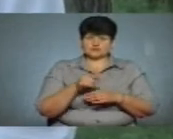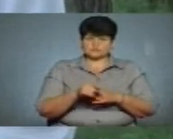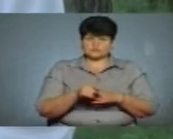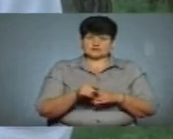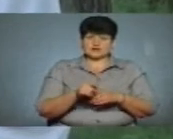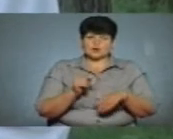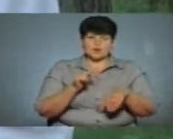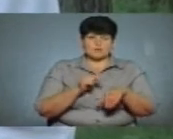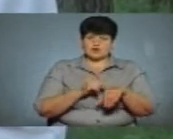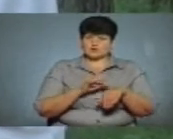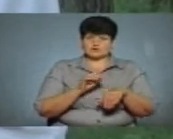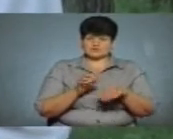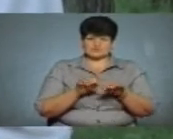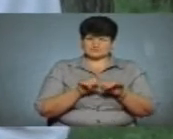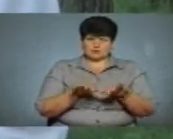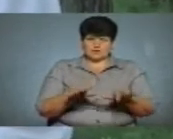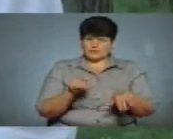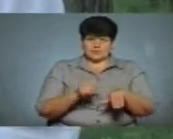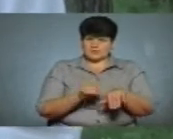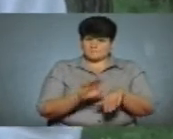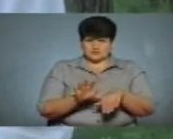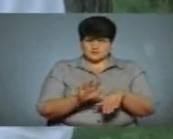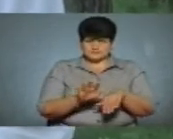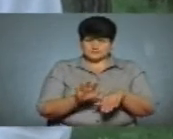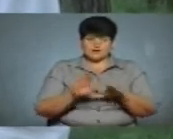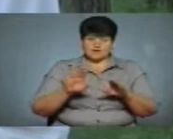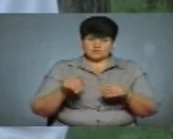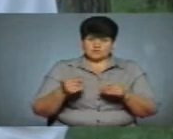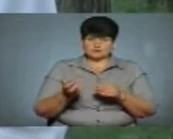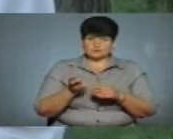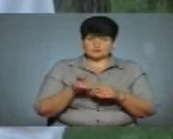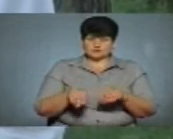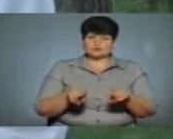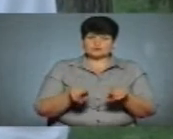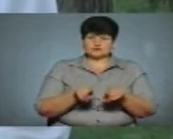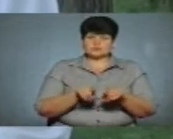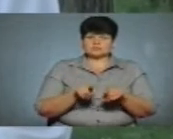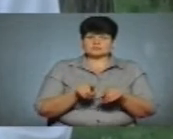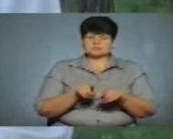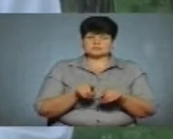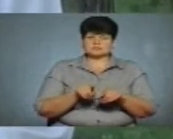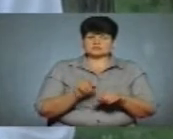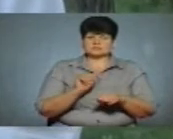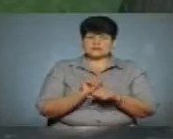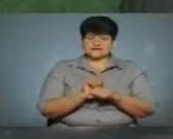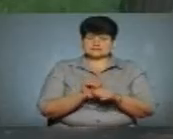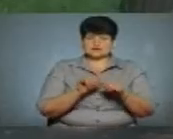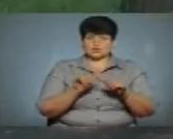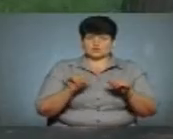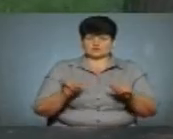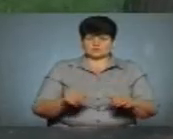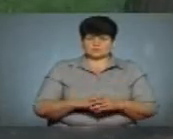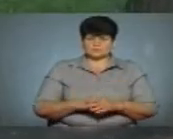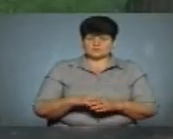на комаху не потрапив, а комаха кліщ виявляється пізніше, приходить, він тоді припиняється в них ріст і розвиток. За